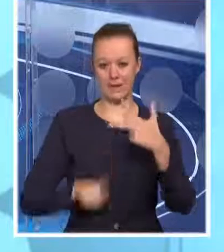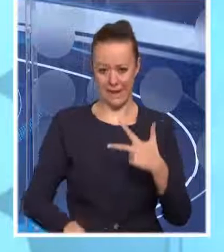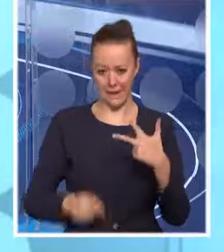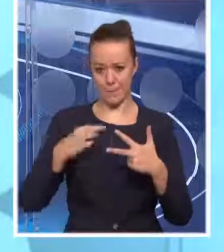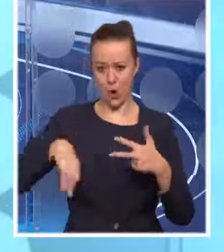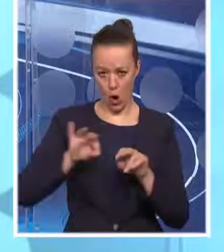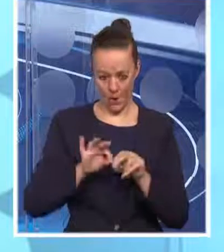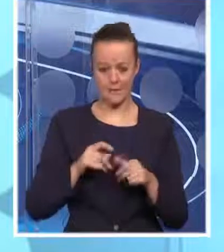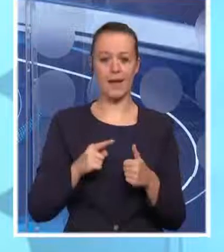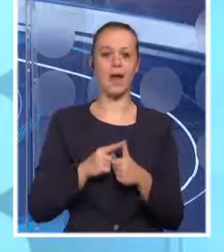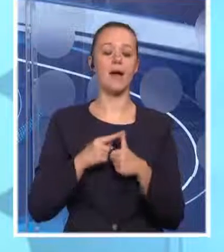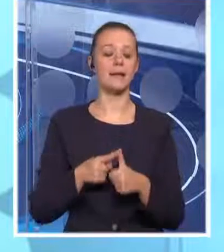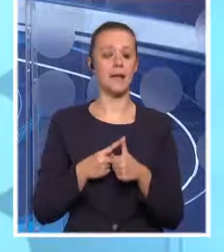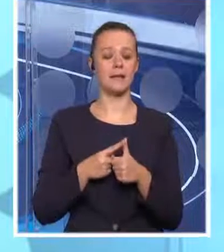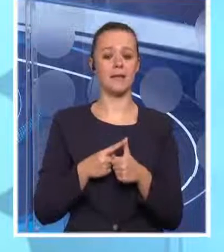tiče